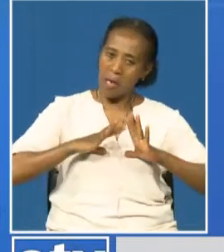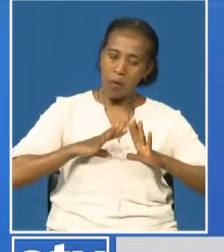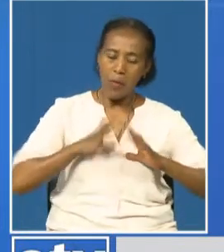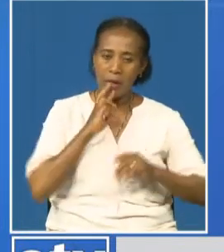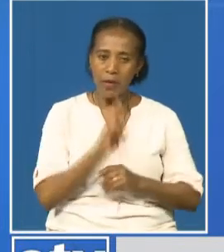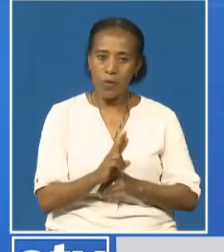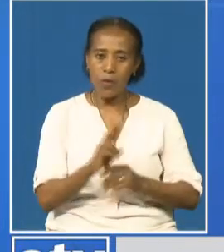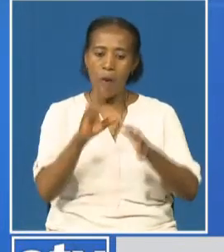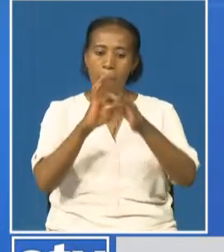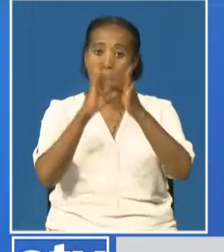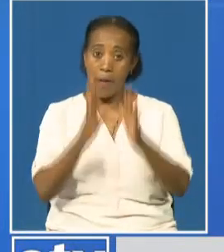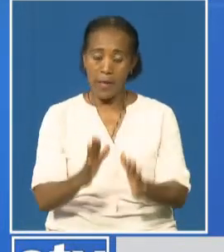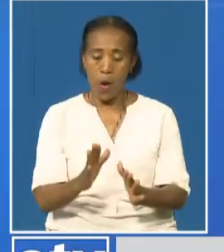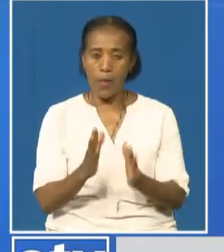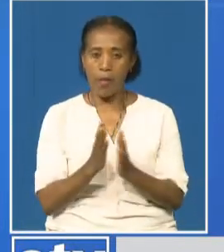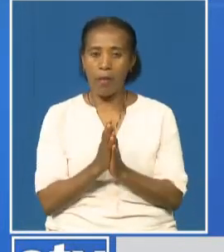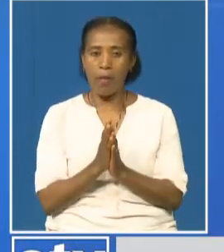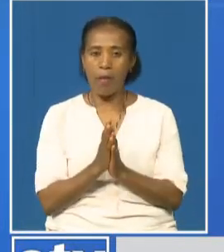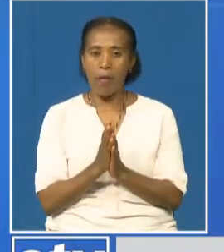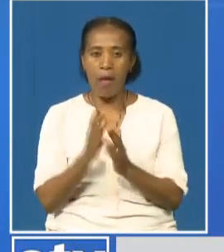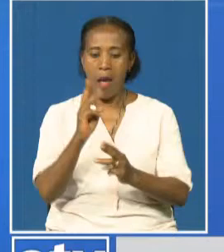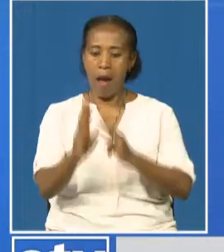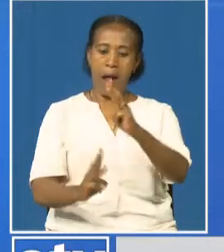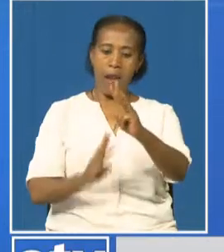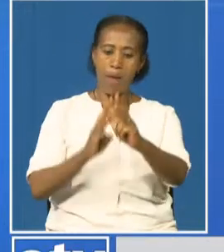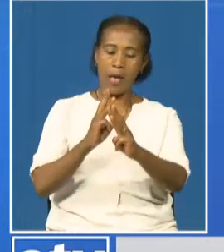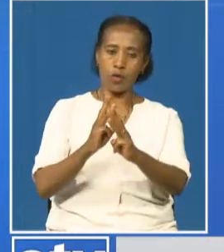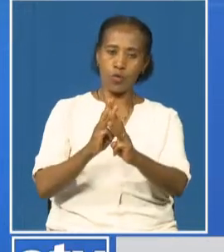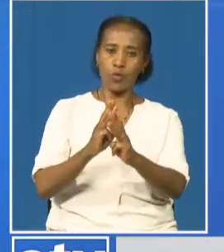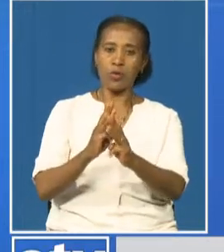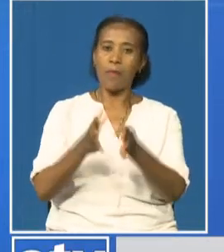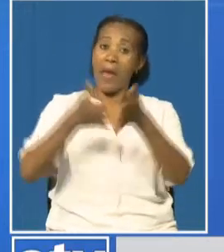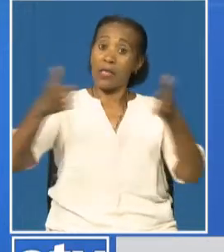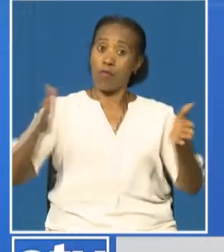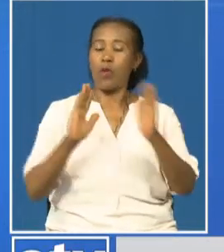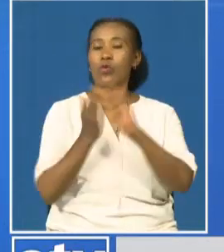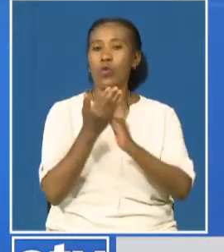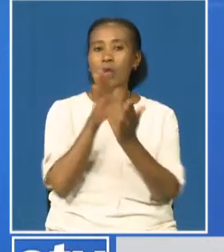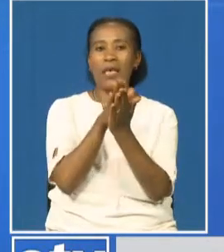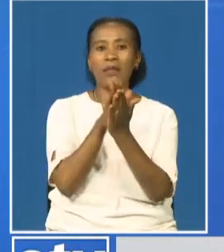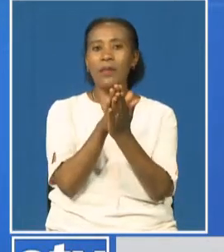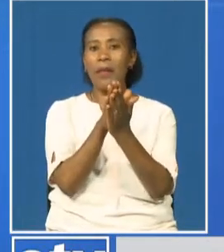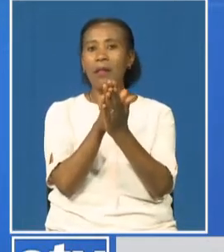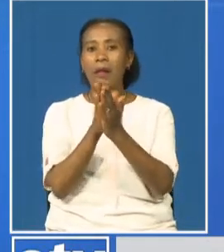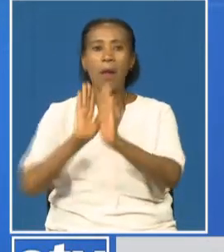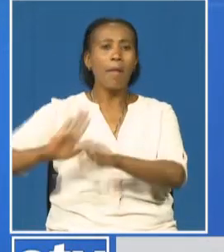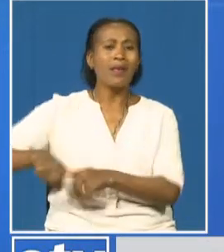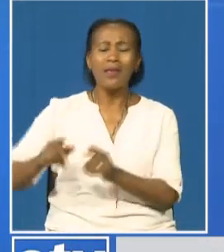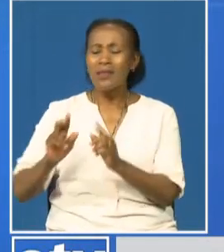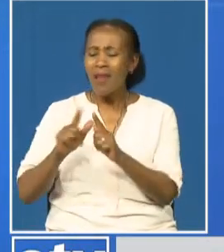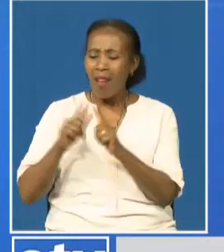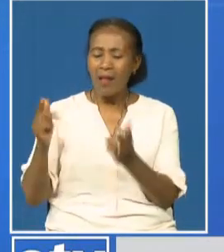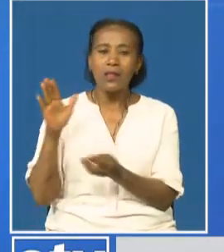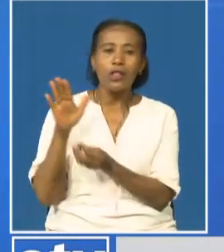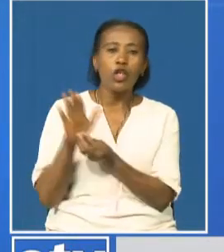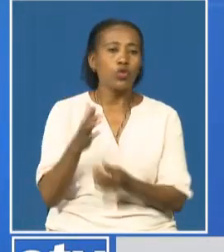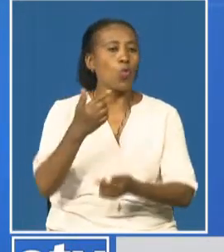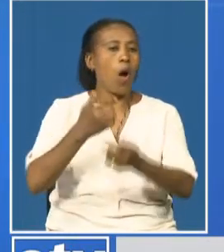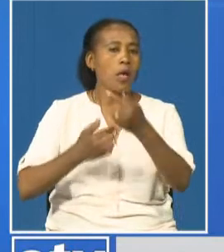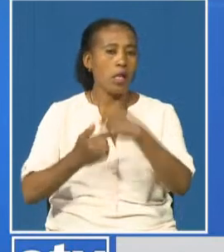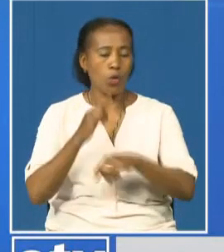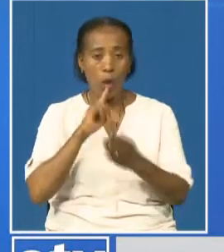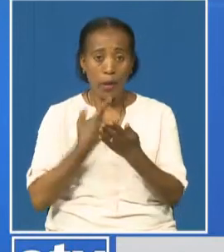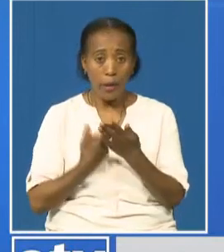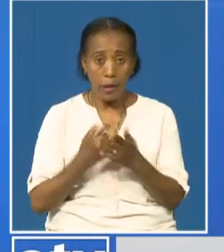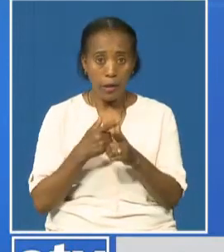የሚዝናኑበትም ማህበራዊ ዓለማቸውንም የሚያሰፉበት ቦታ ስለሆነ ከትምህርት ቤት መቅረት ትልቅ ተጽዕኖ አሳድሯል።